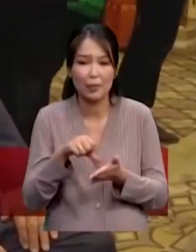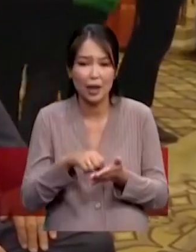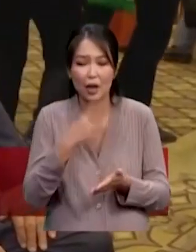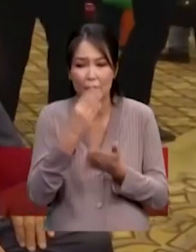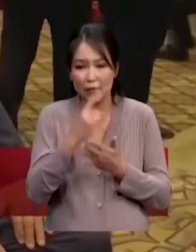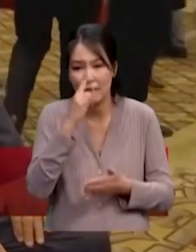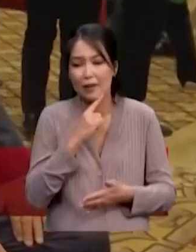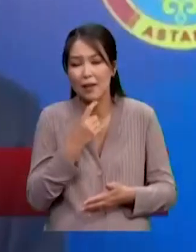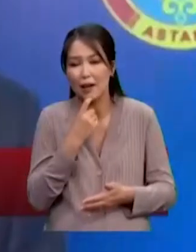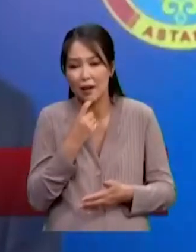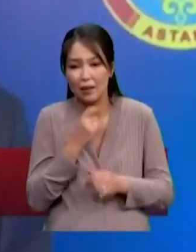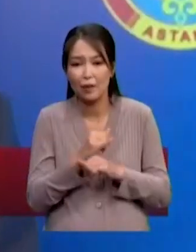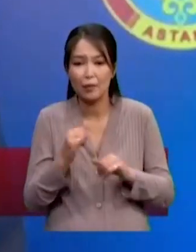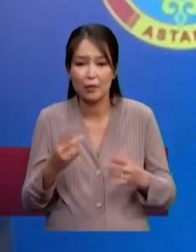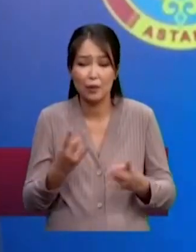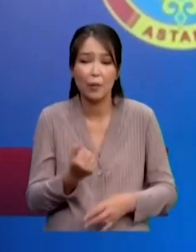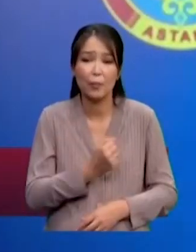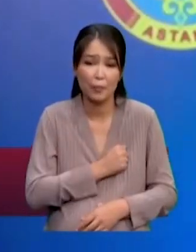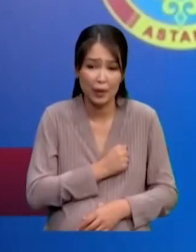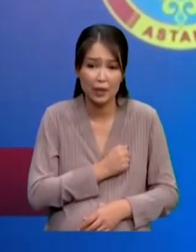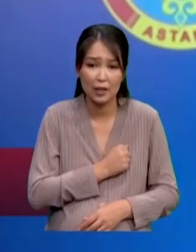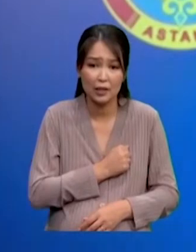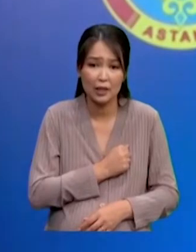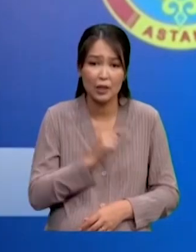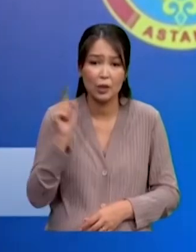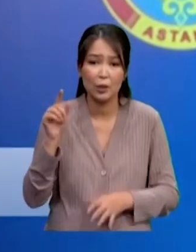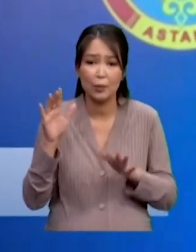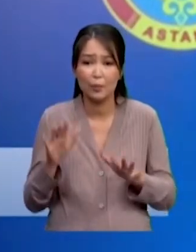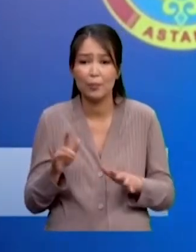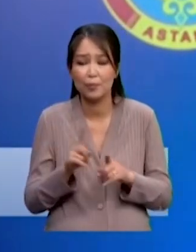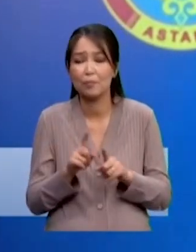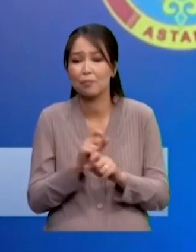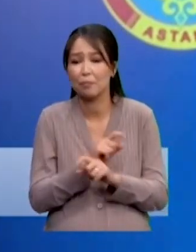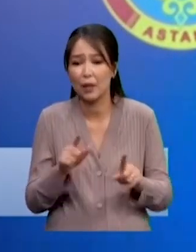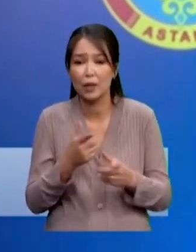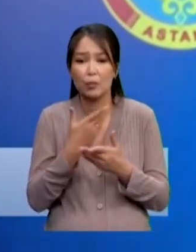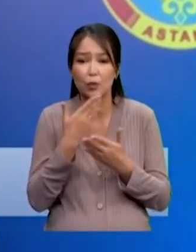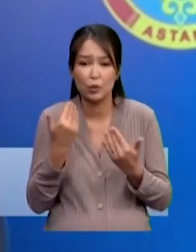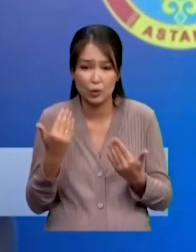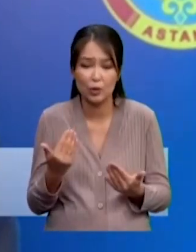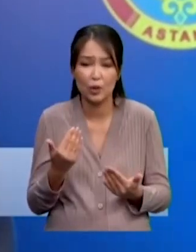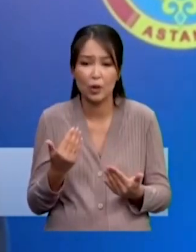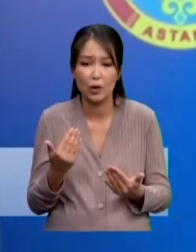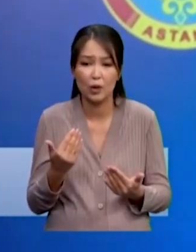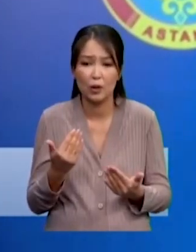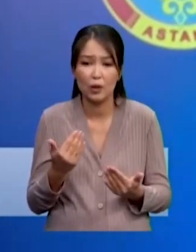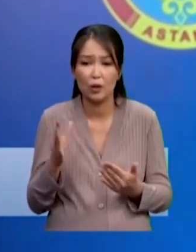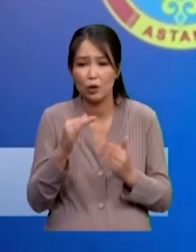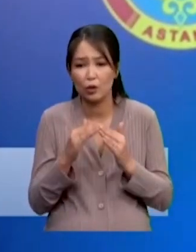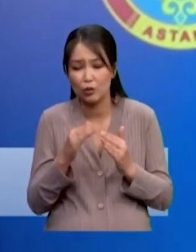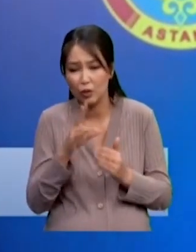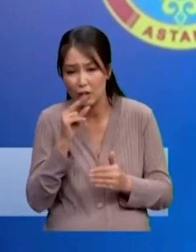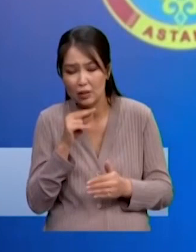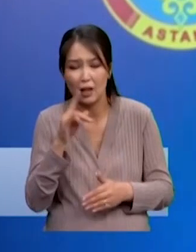де сайрайды. Бірақ өкінішке орай ол жақта деген мектеп жоқ. Біз енді үйде сөйлеп, сонда қазақша